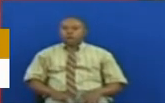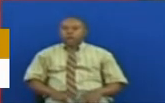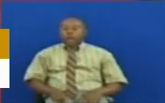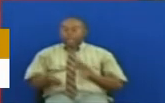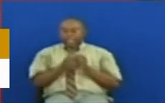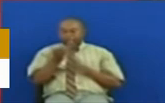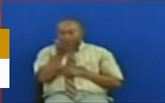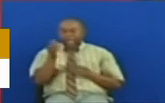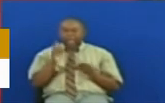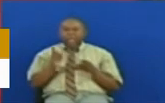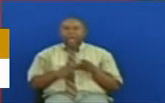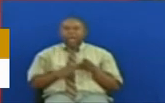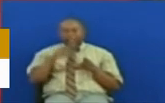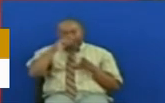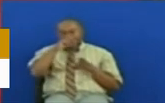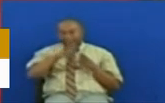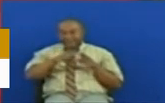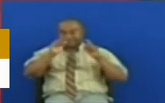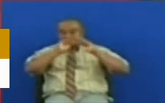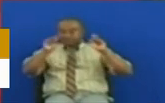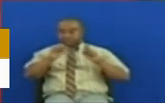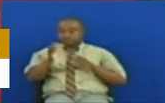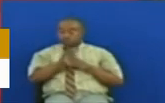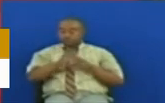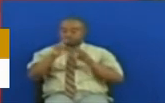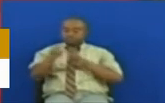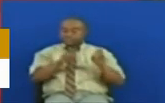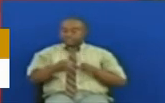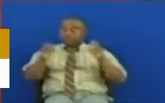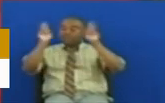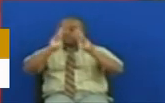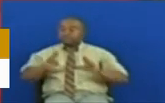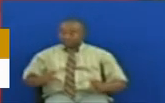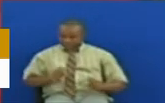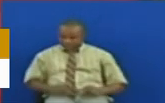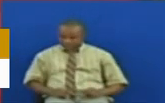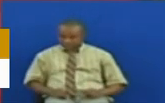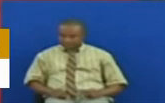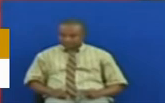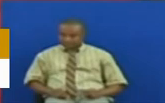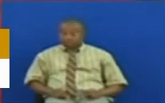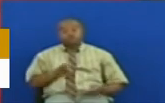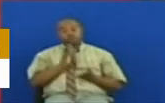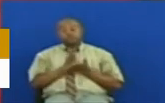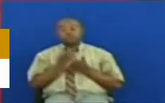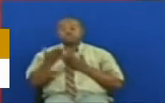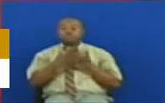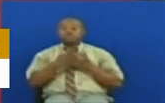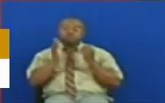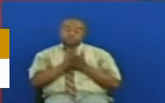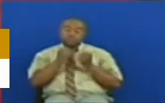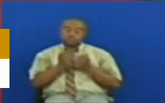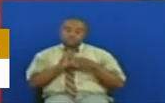Nyingine lilikuwa ni kipengele hichi cha mikataba hii ya kimataifa, kama nchi kweli inatakiwa shiriki kwenye